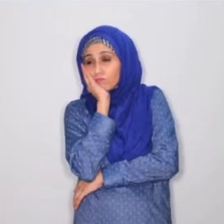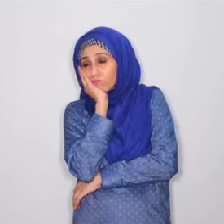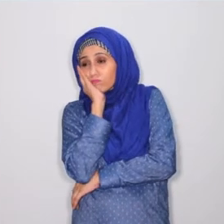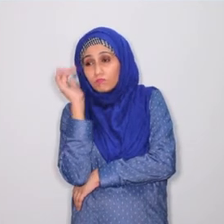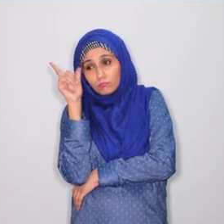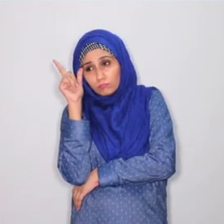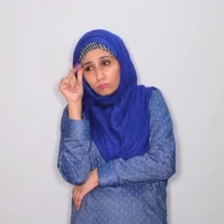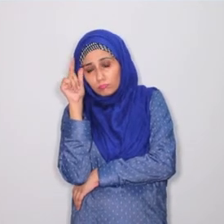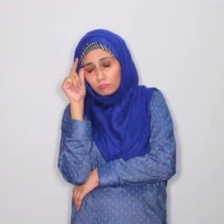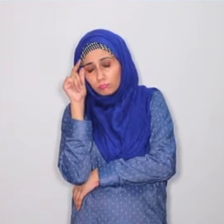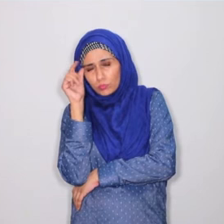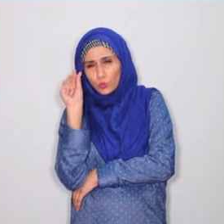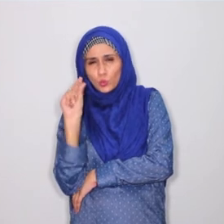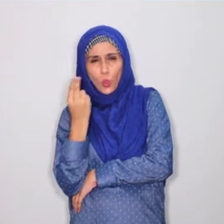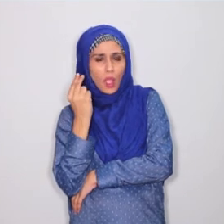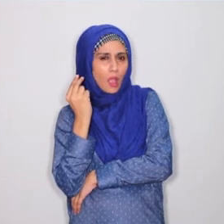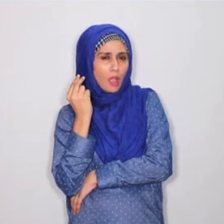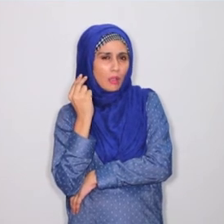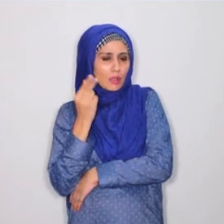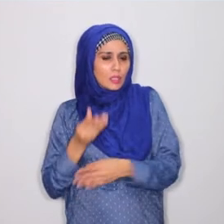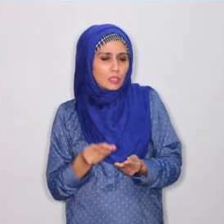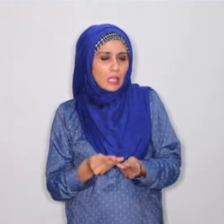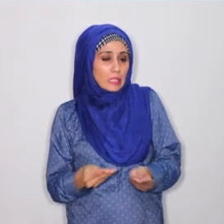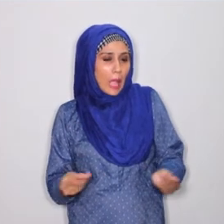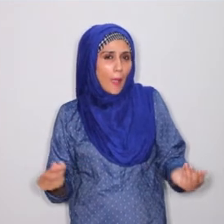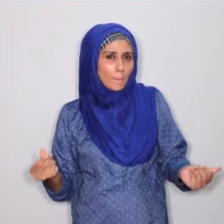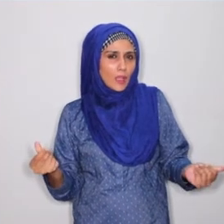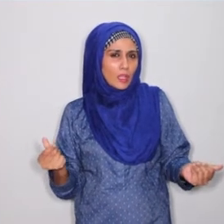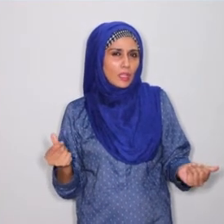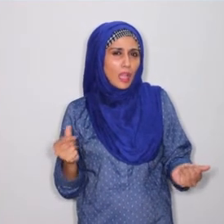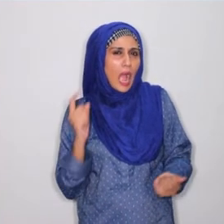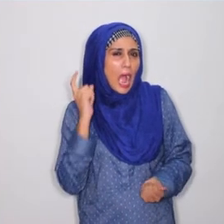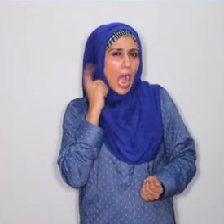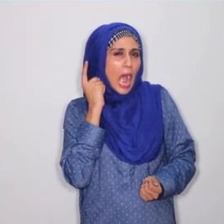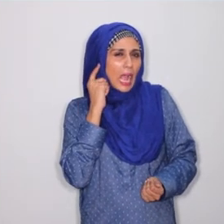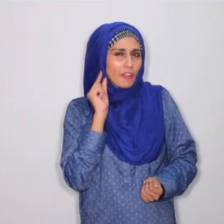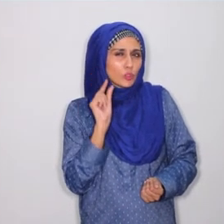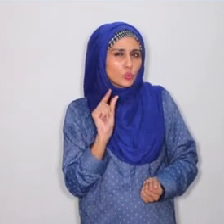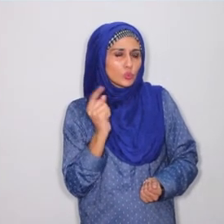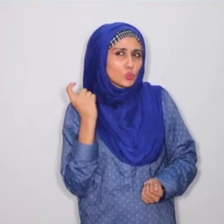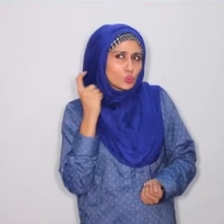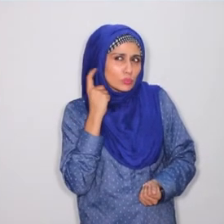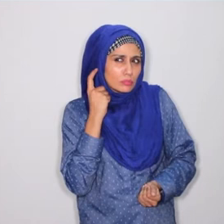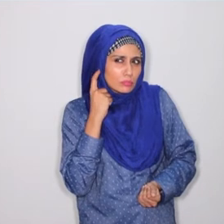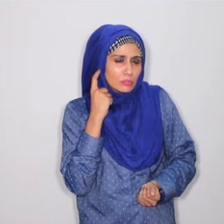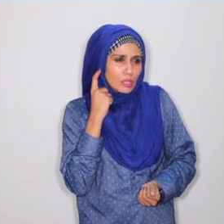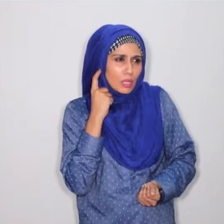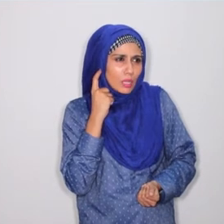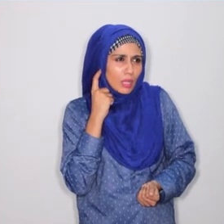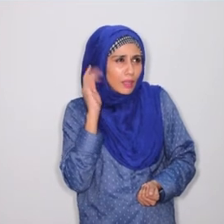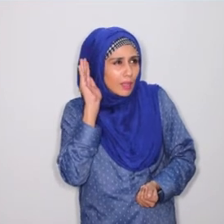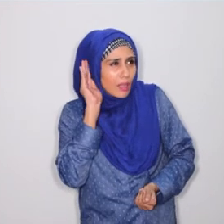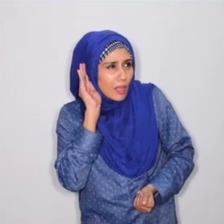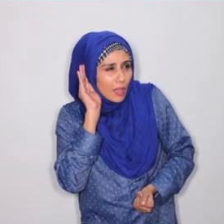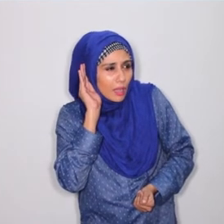उन्हें जमीन से धुंध से आवाज आयी चिकित्सा दिलकश तमाम